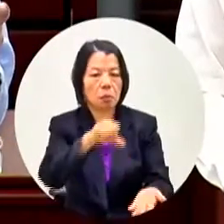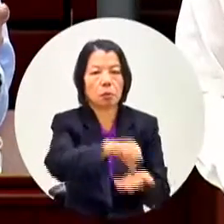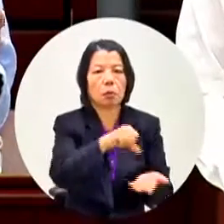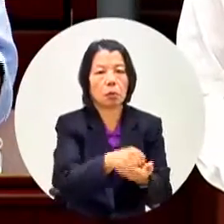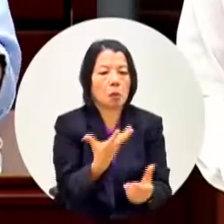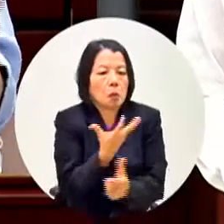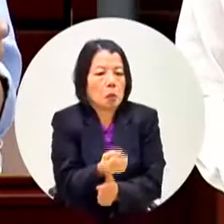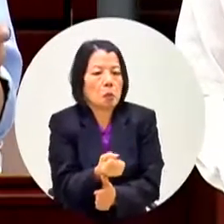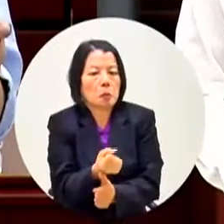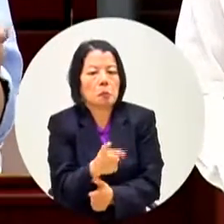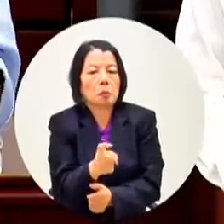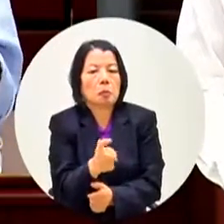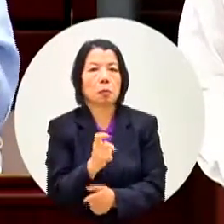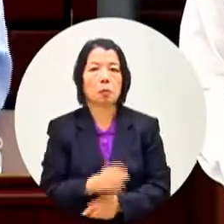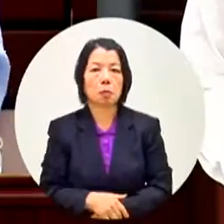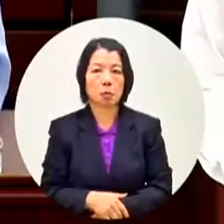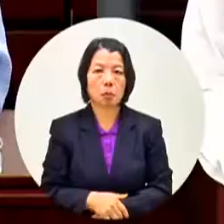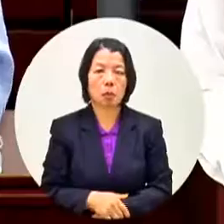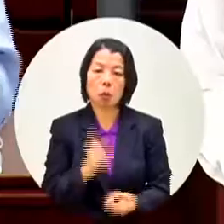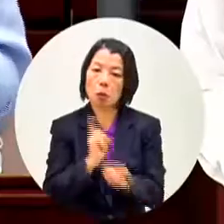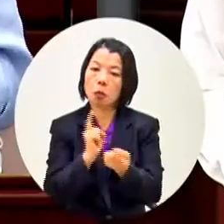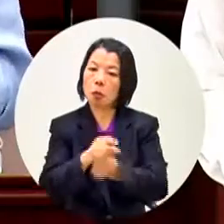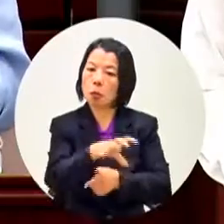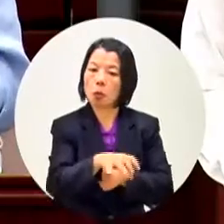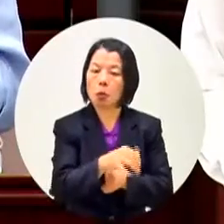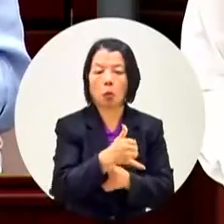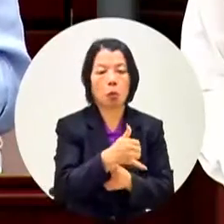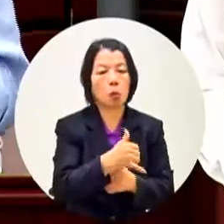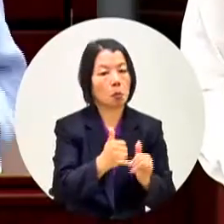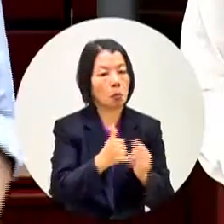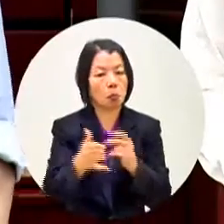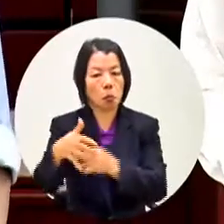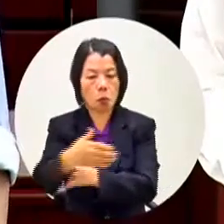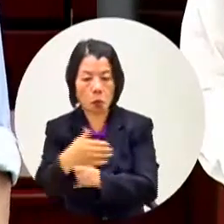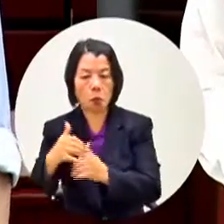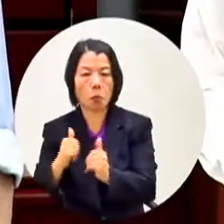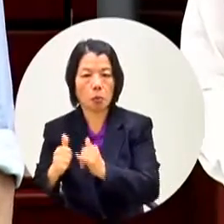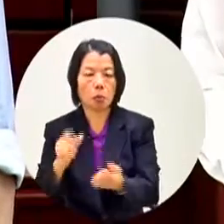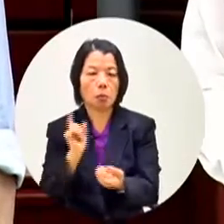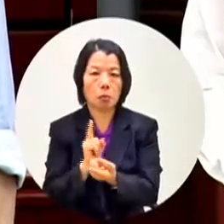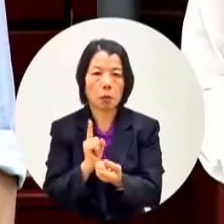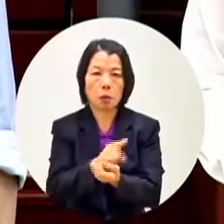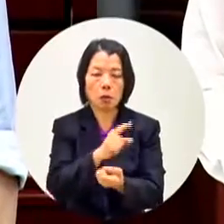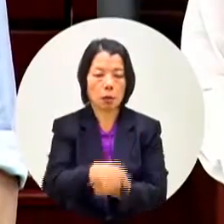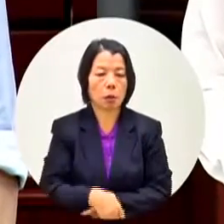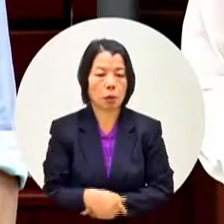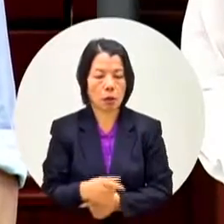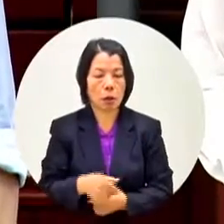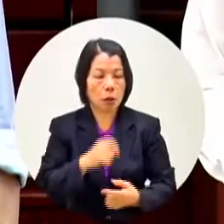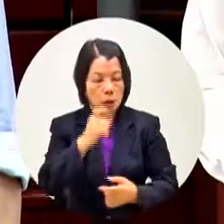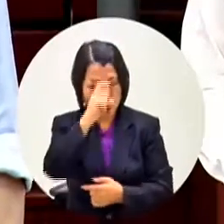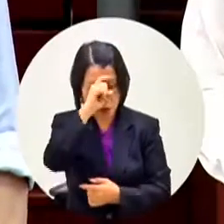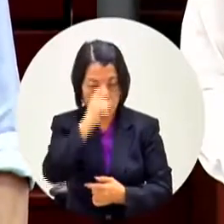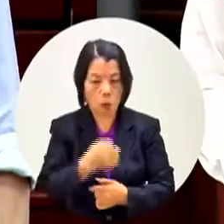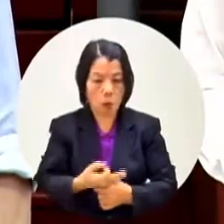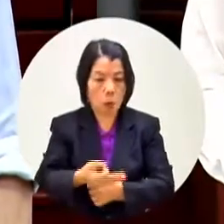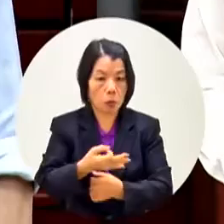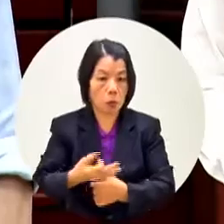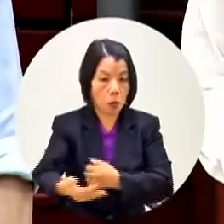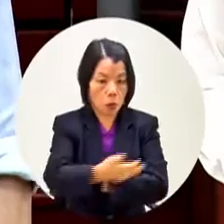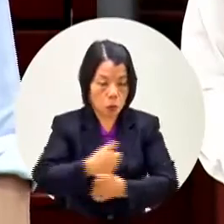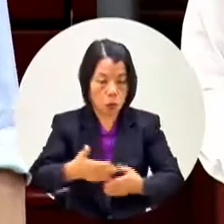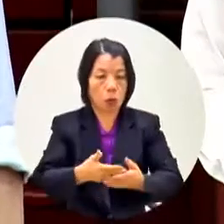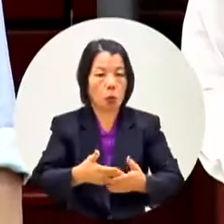蔬菜怕雨，那这样状态一个灾难下来，大家都认为农民渔民大赚一笔，价格这么高，